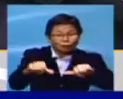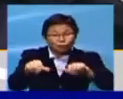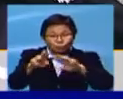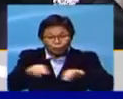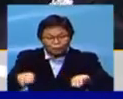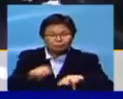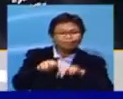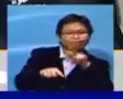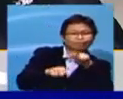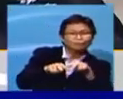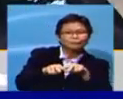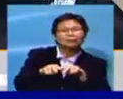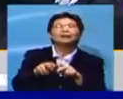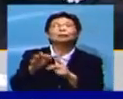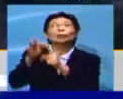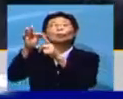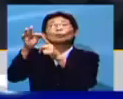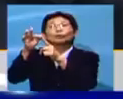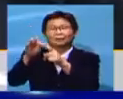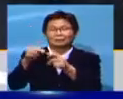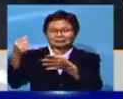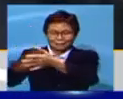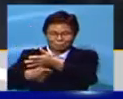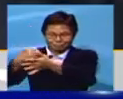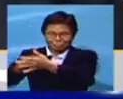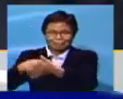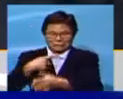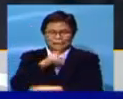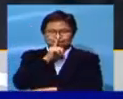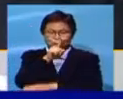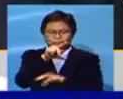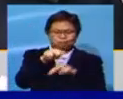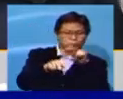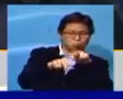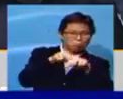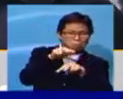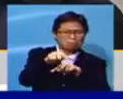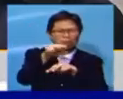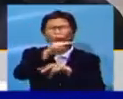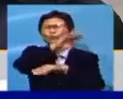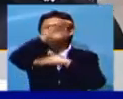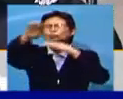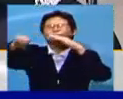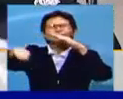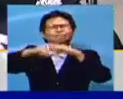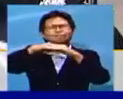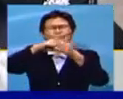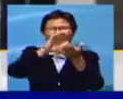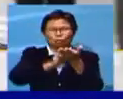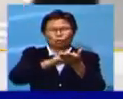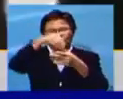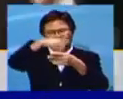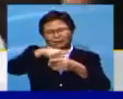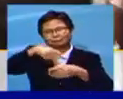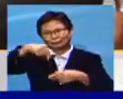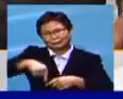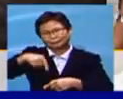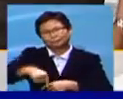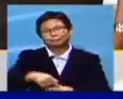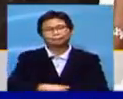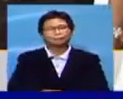sekali penbatan pelajar dalam aktiviti gangsterism memang kita akan memantau secara rapi kesemua sekolah yang ada dalam Dang Wangi